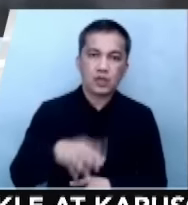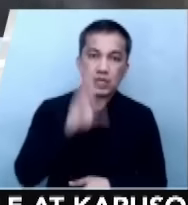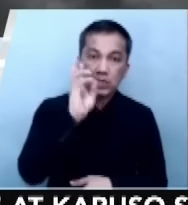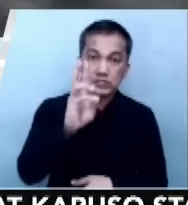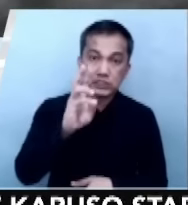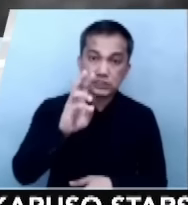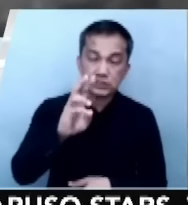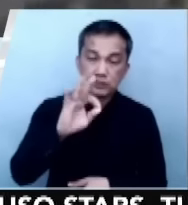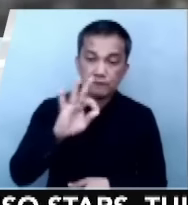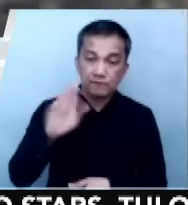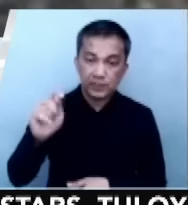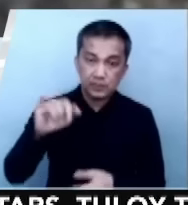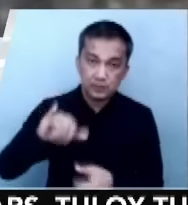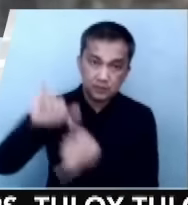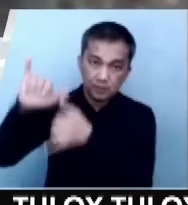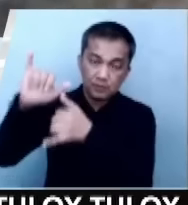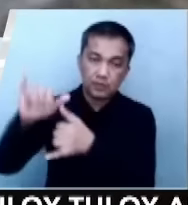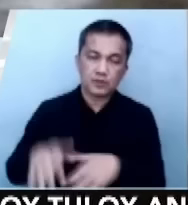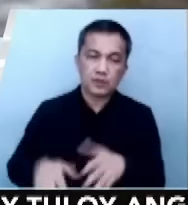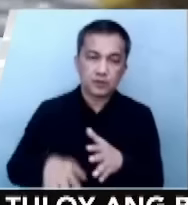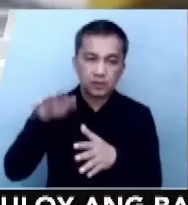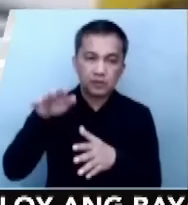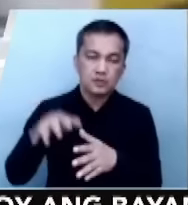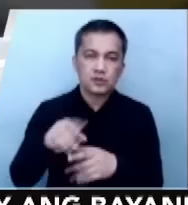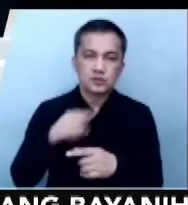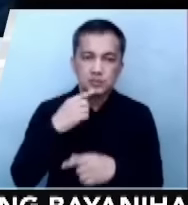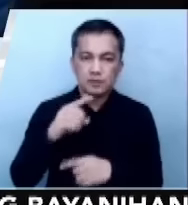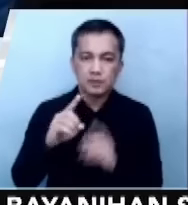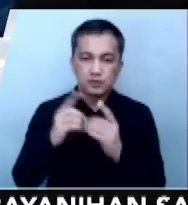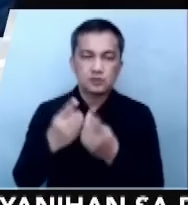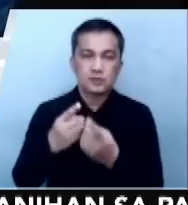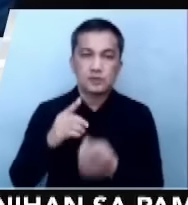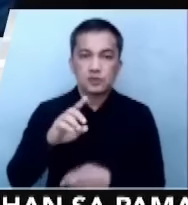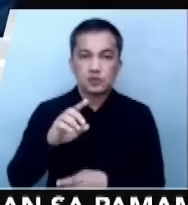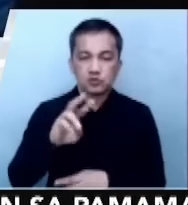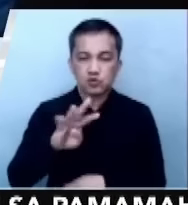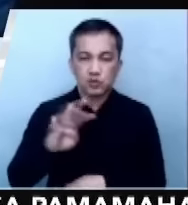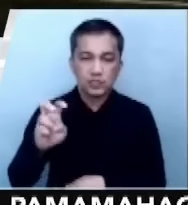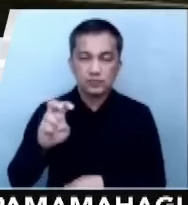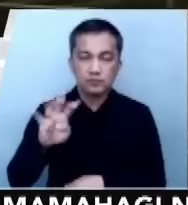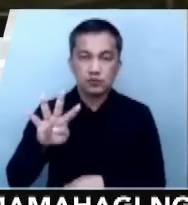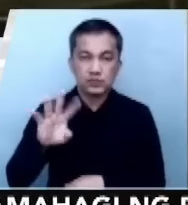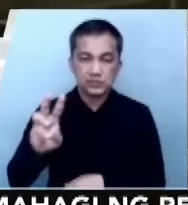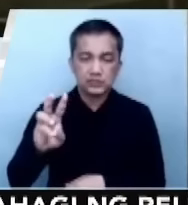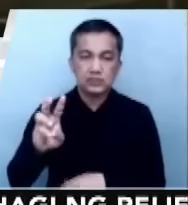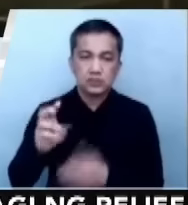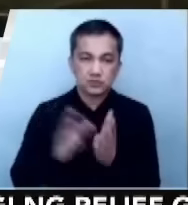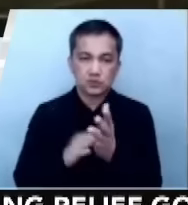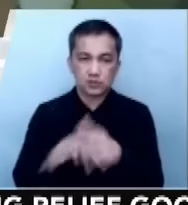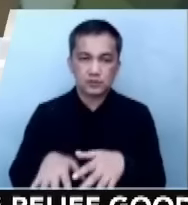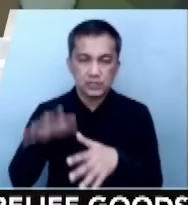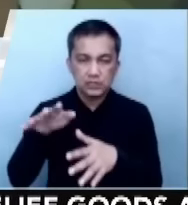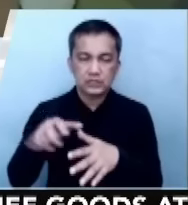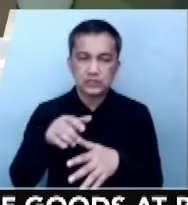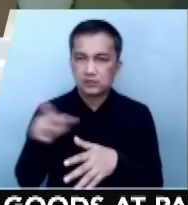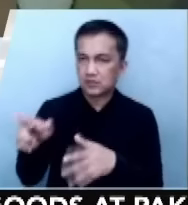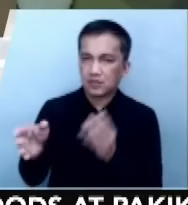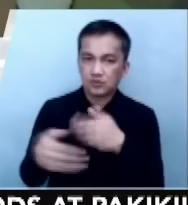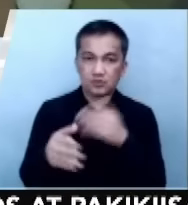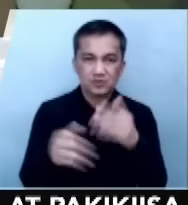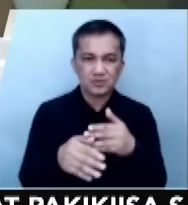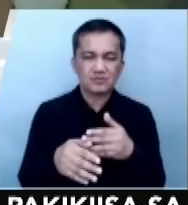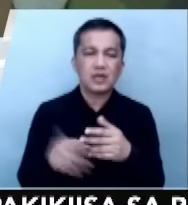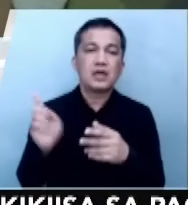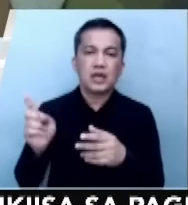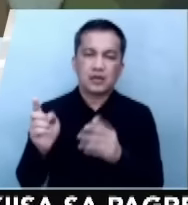sa dep ed 246 na eskwelahan ang binaha kundi naman Lubog sa tubig ang ilang silid aralan nagsisilbi ngayong